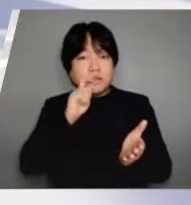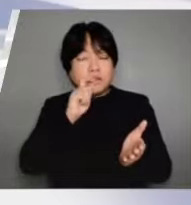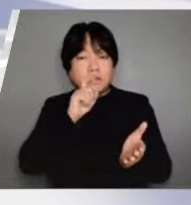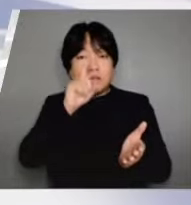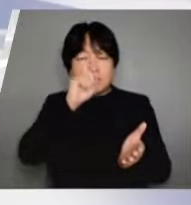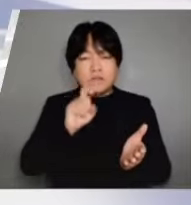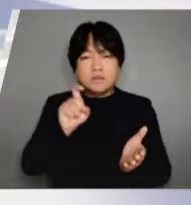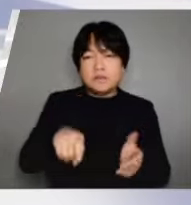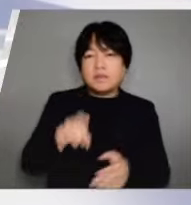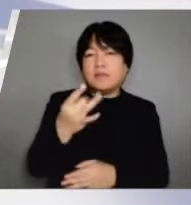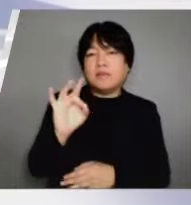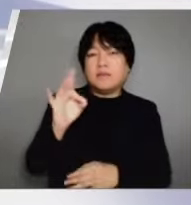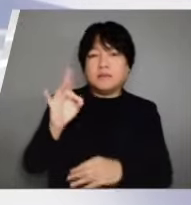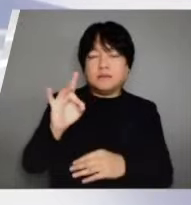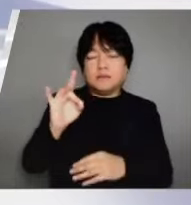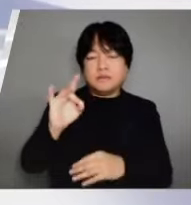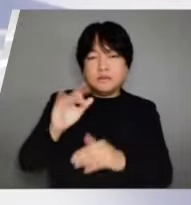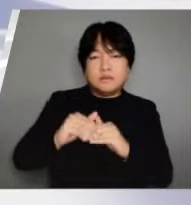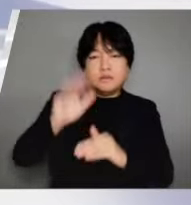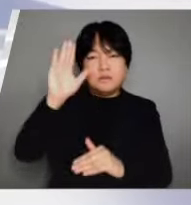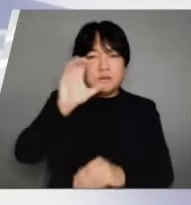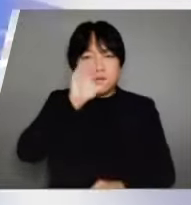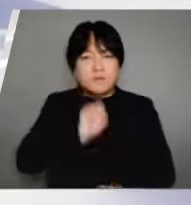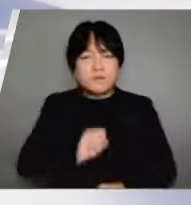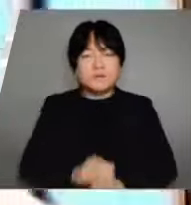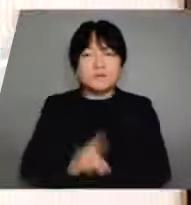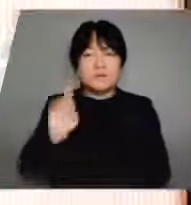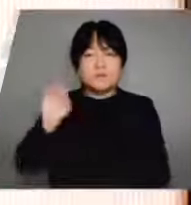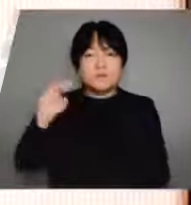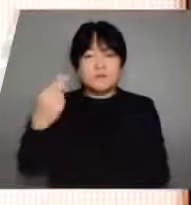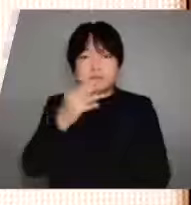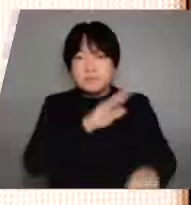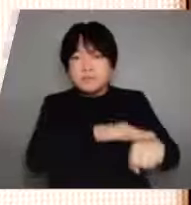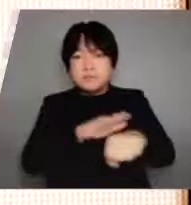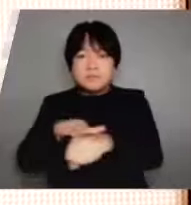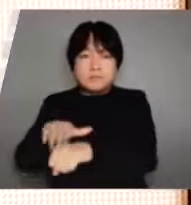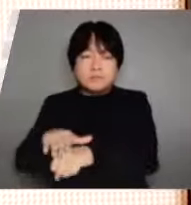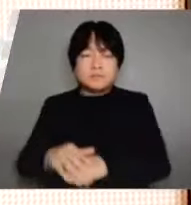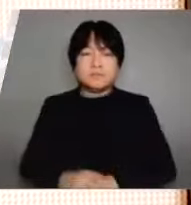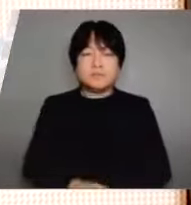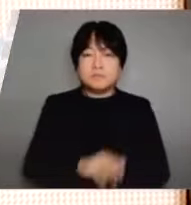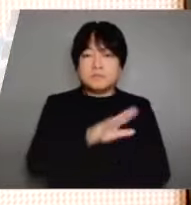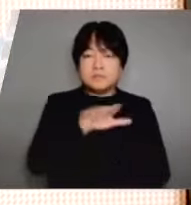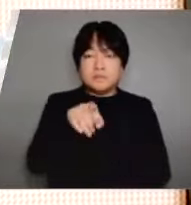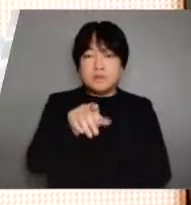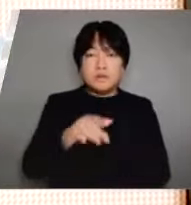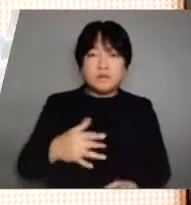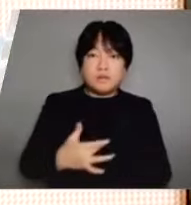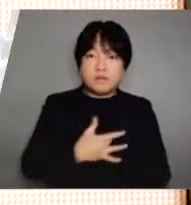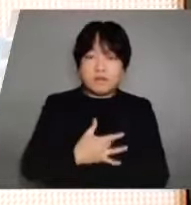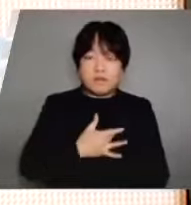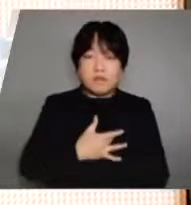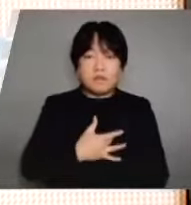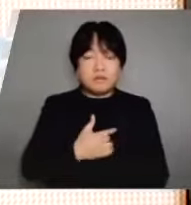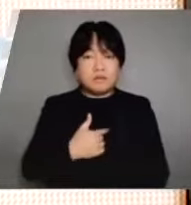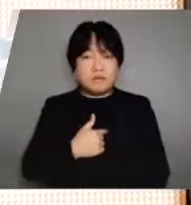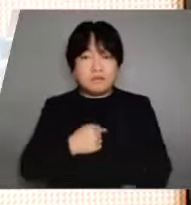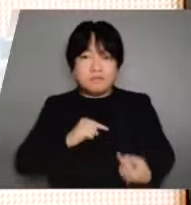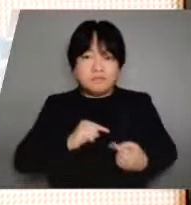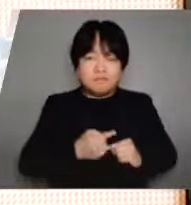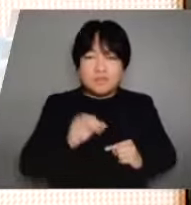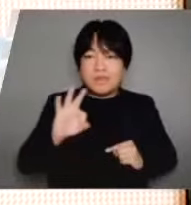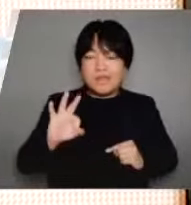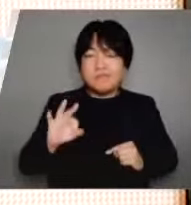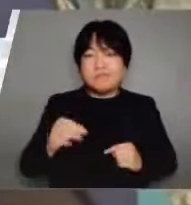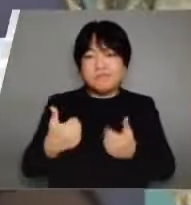pataas. Kaya panawagan ng DOH sa kabataan. Yung puso nyo, okay lang masaktan kung pag-ibig, pero huwag nyong saktan na